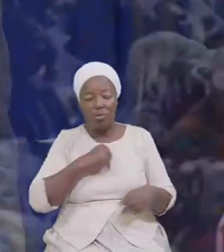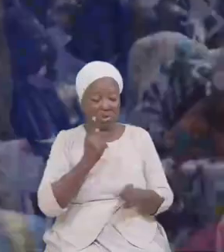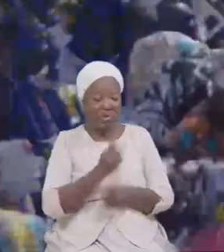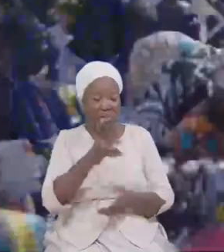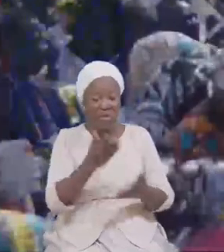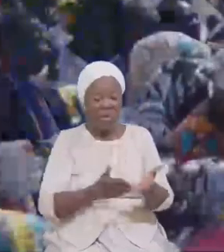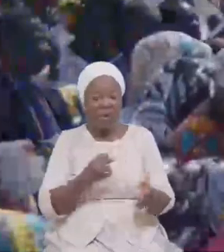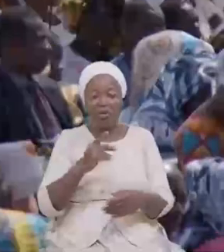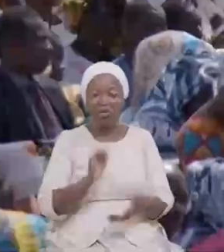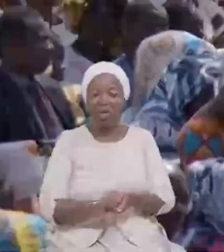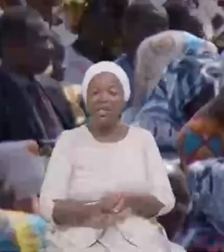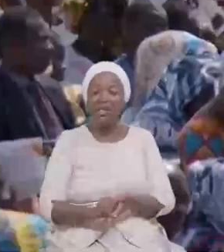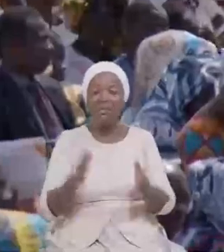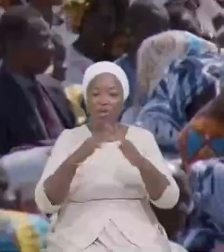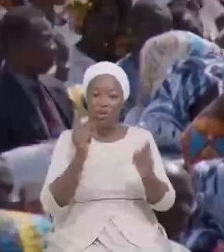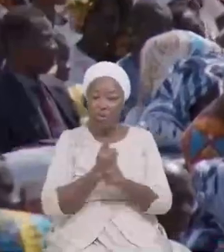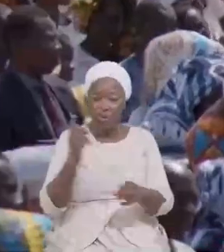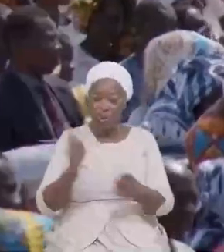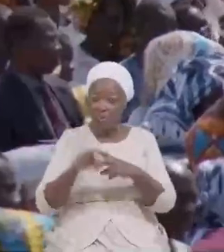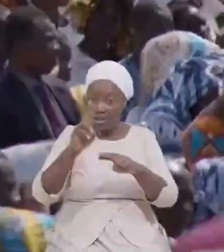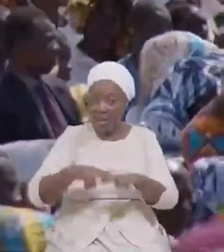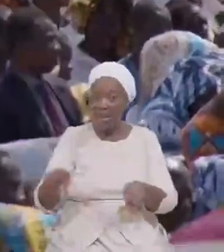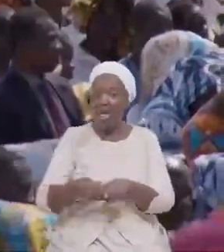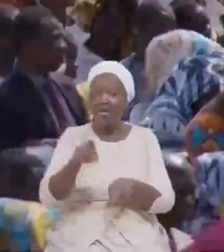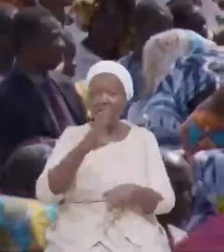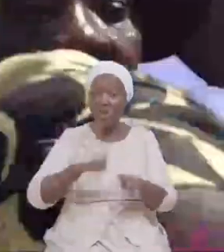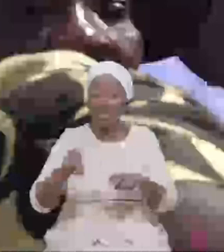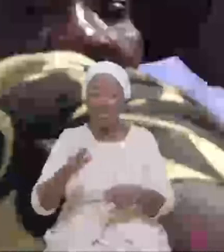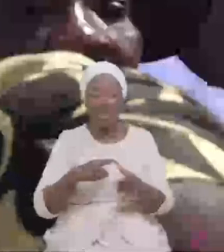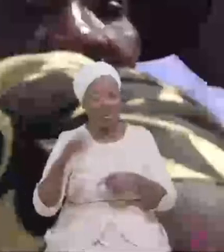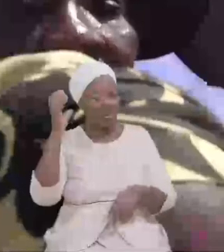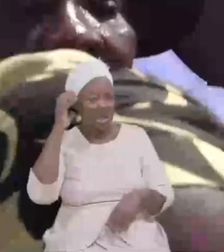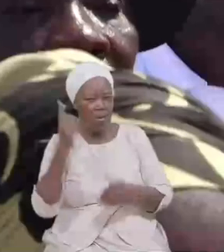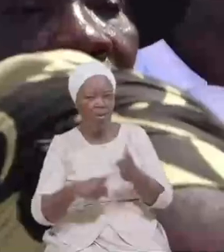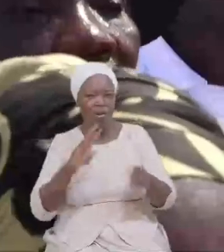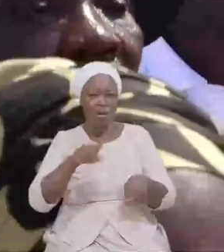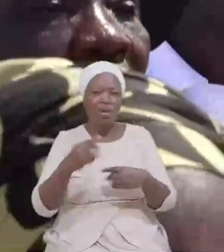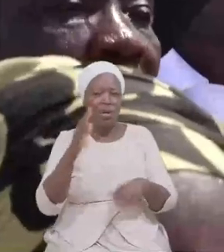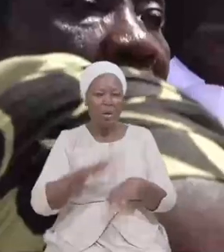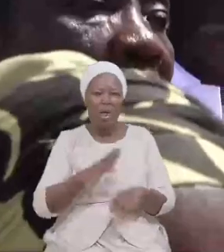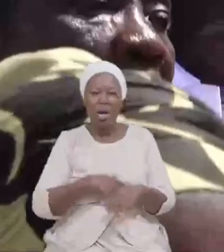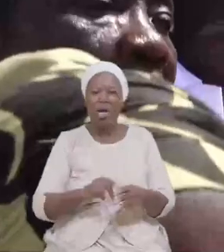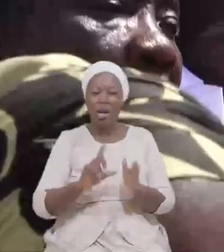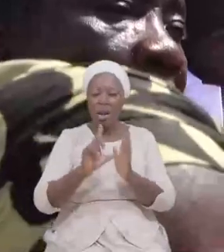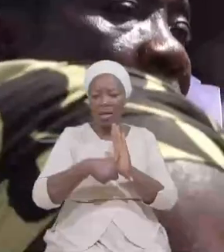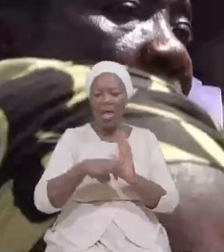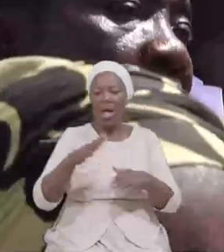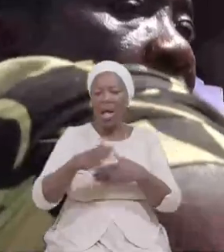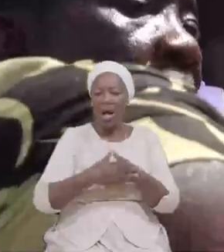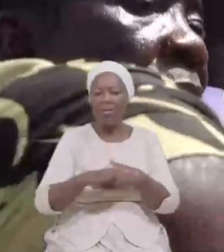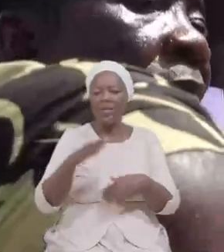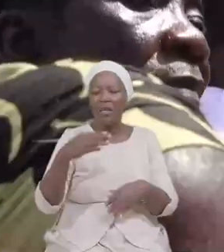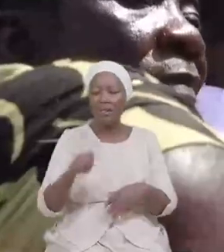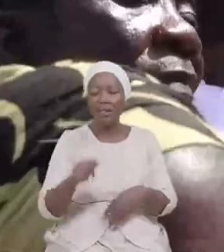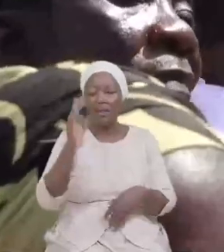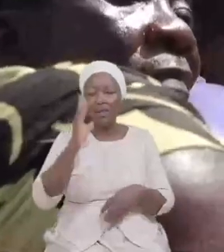tu es assis là-bas et pour écouter ce qui se passait. Et finalement, après que le ministre ait